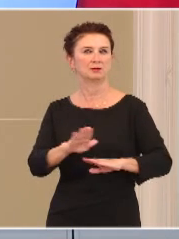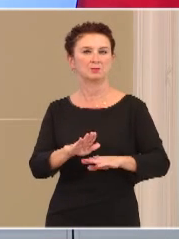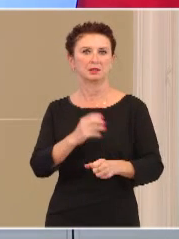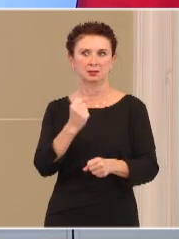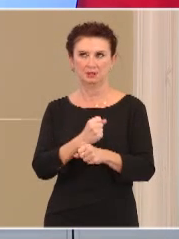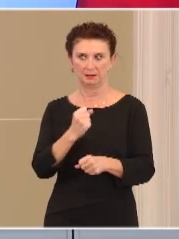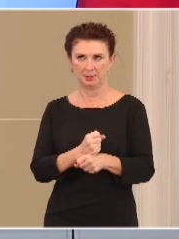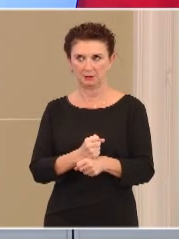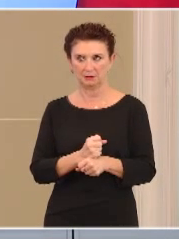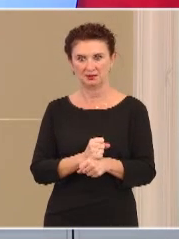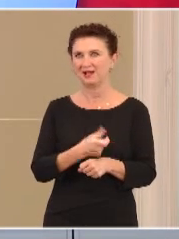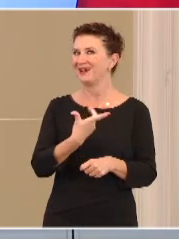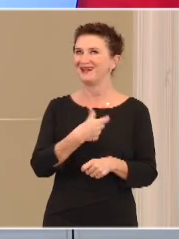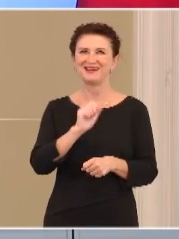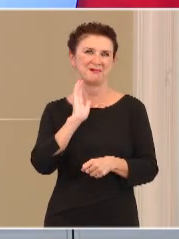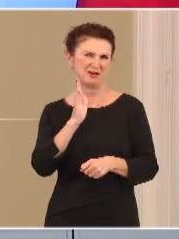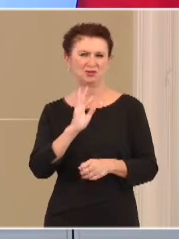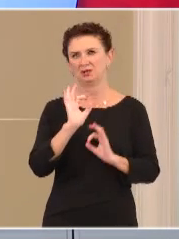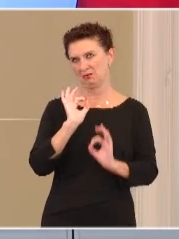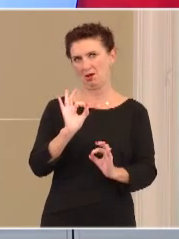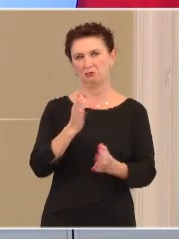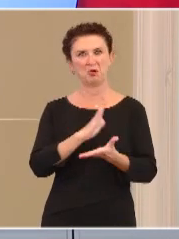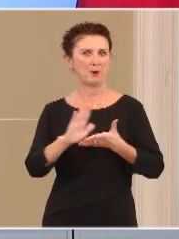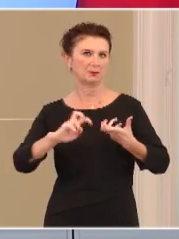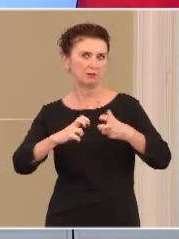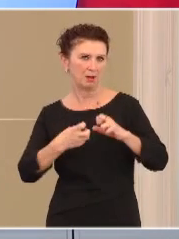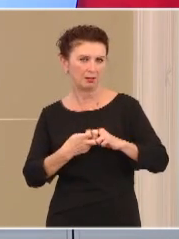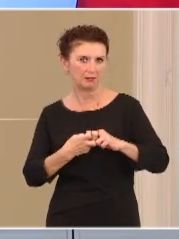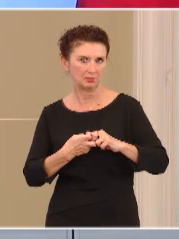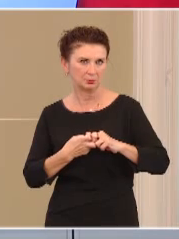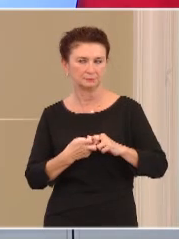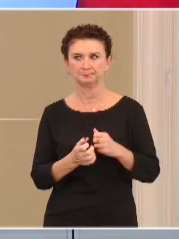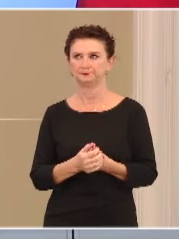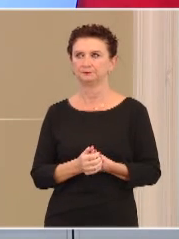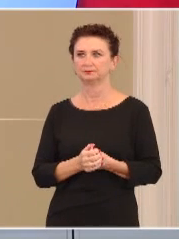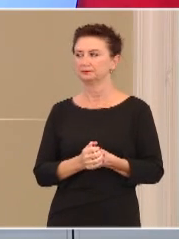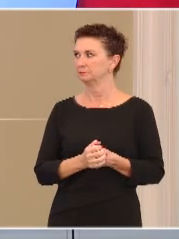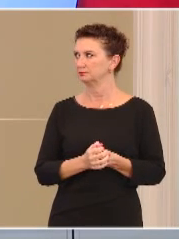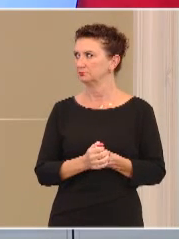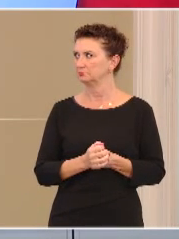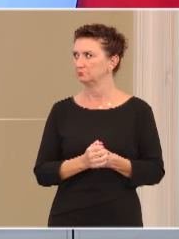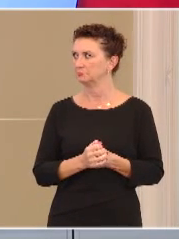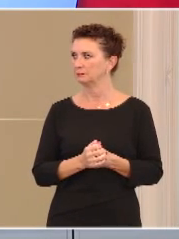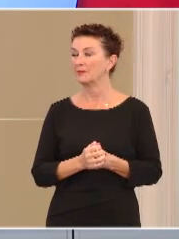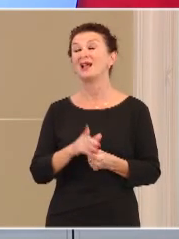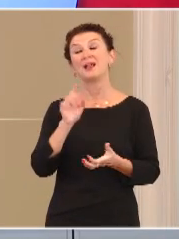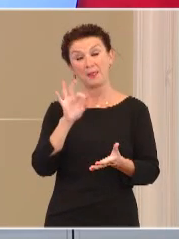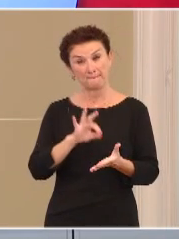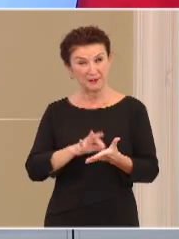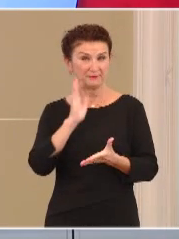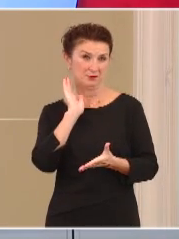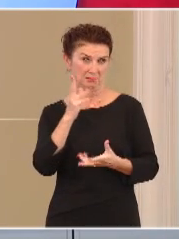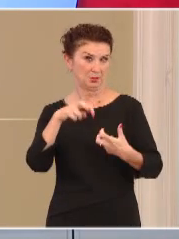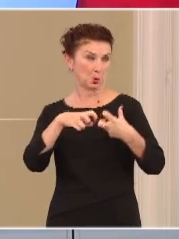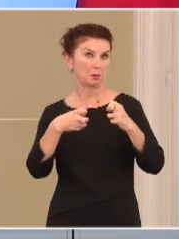pewne zderzenie tego, co pan proponuje, z tym, o czym mówią związki zawodowe w tych kopalniach. Zderzenie na pewno będzie, to